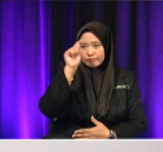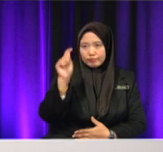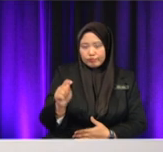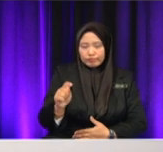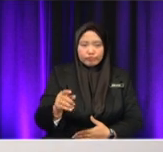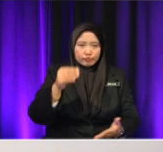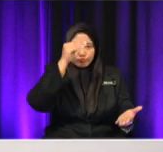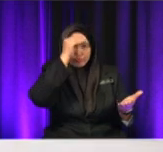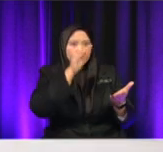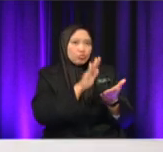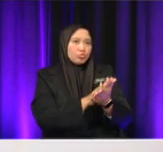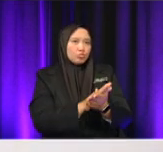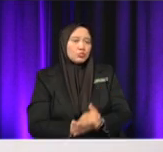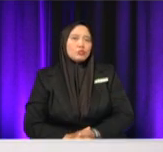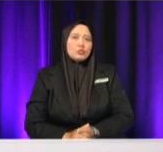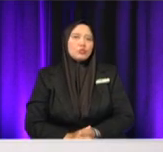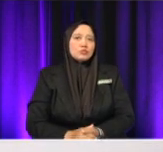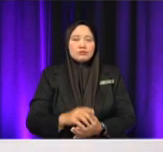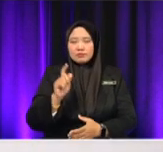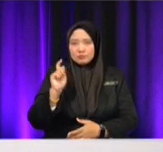ke kami tidak keluar sampai